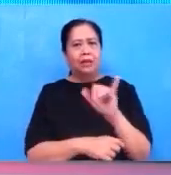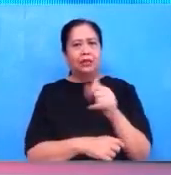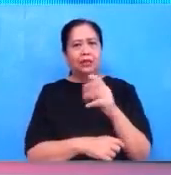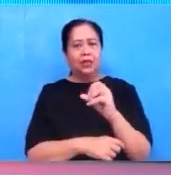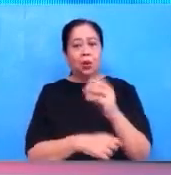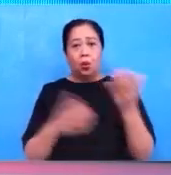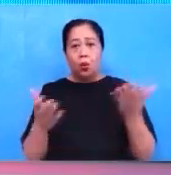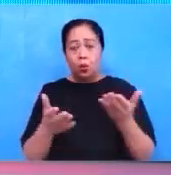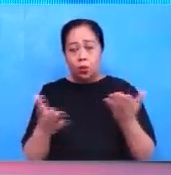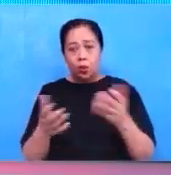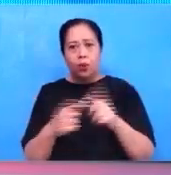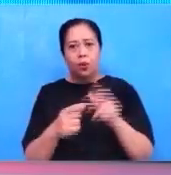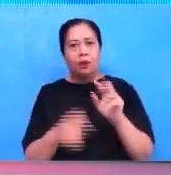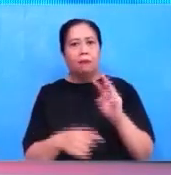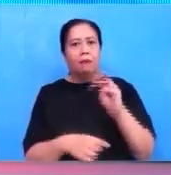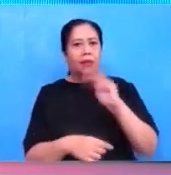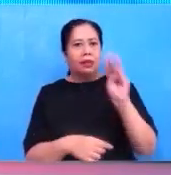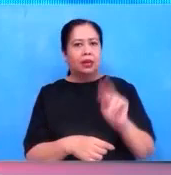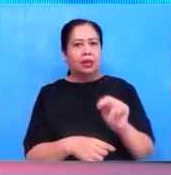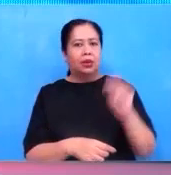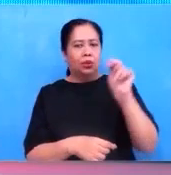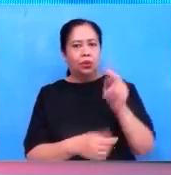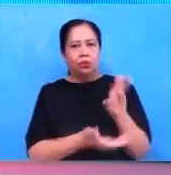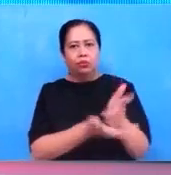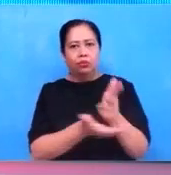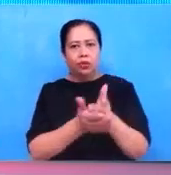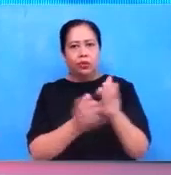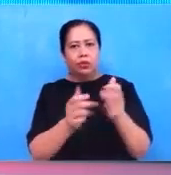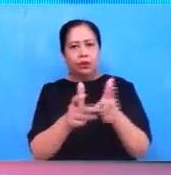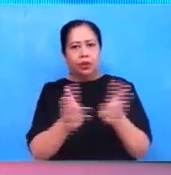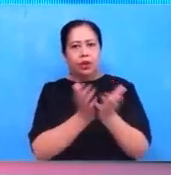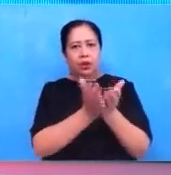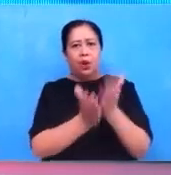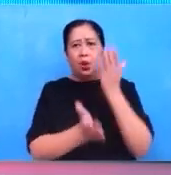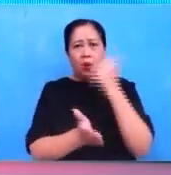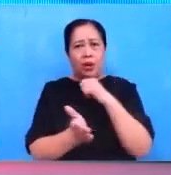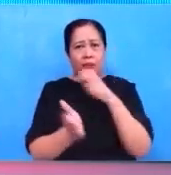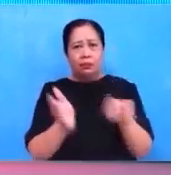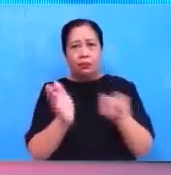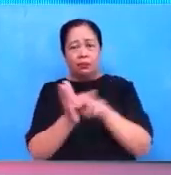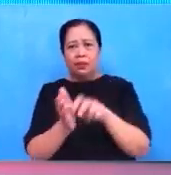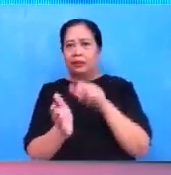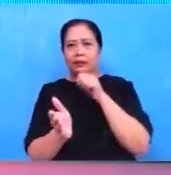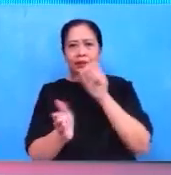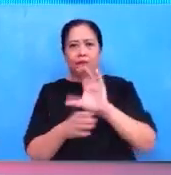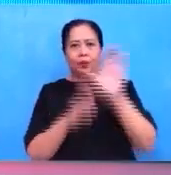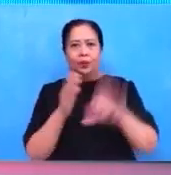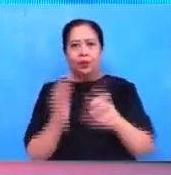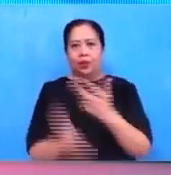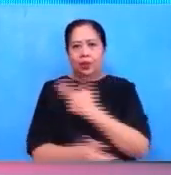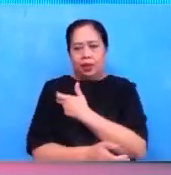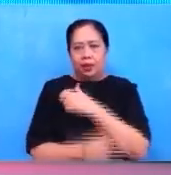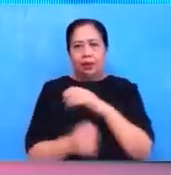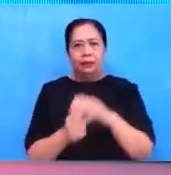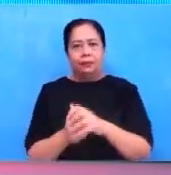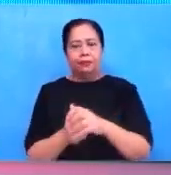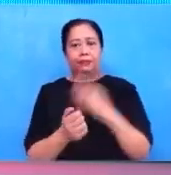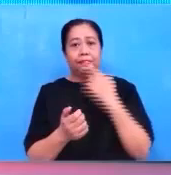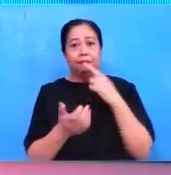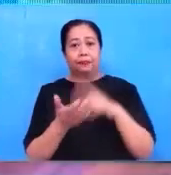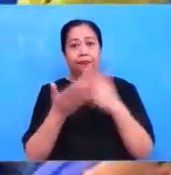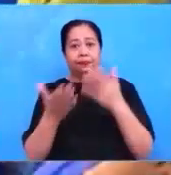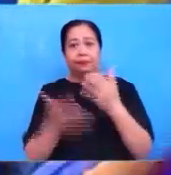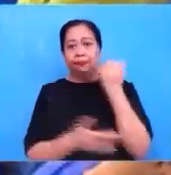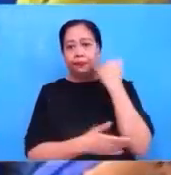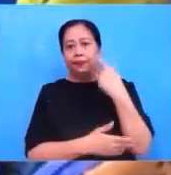Harbor. Hindi kasi sila pinasasakay dahil hindi sila bakunado. Nasa front line ng balitang yan si Justin Punsala.